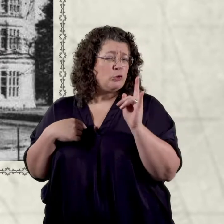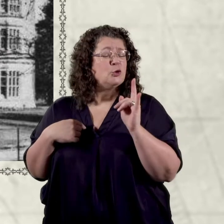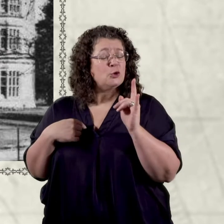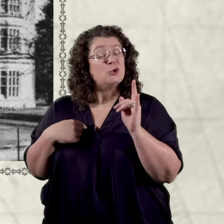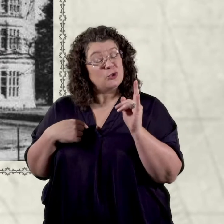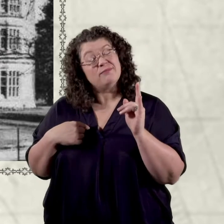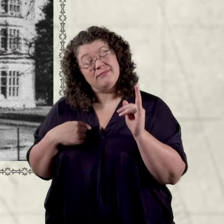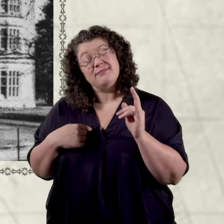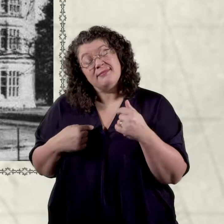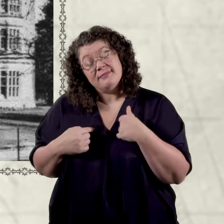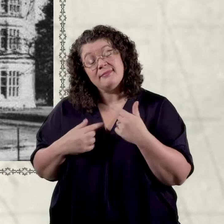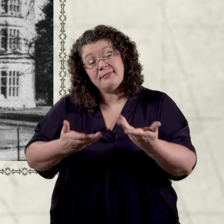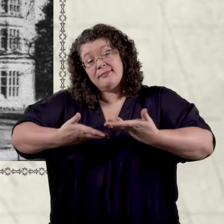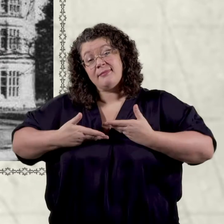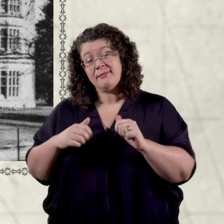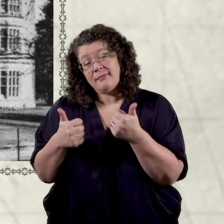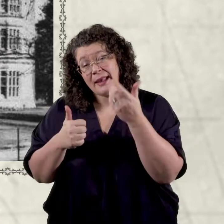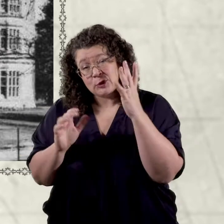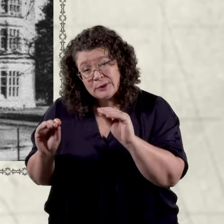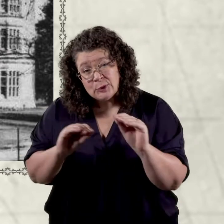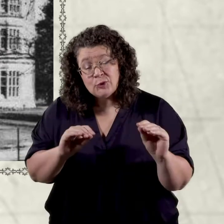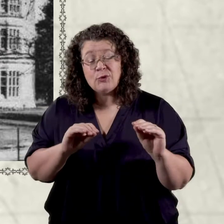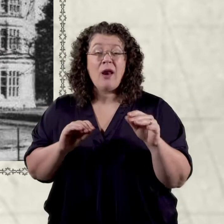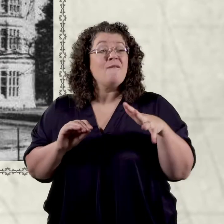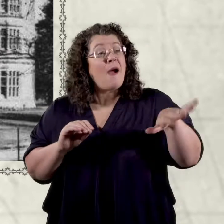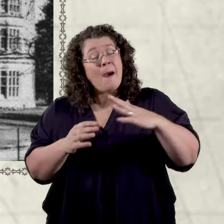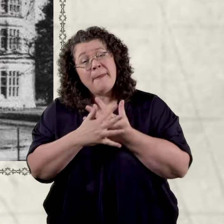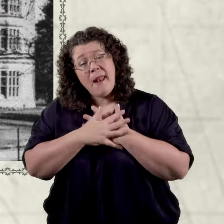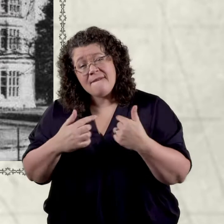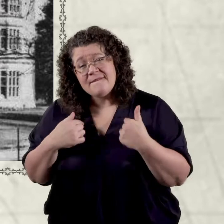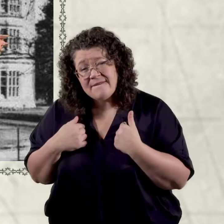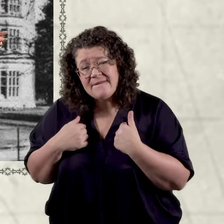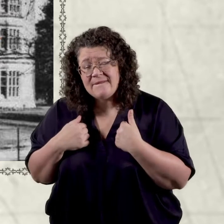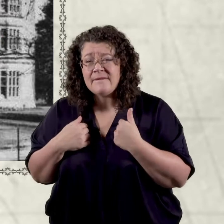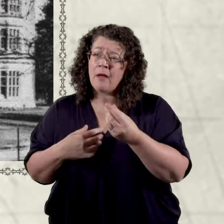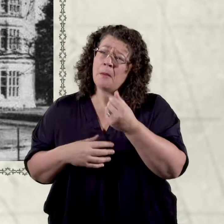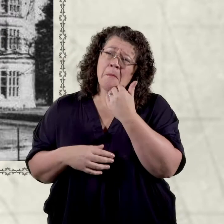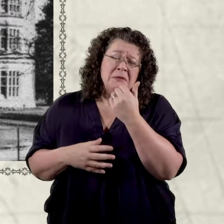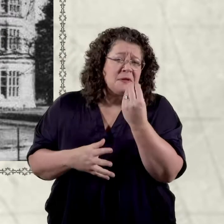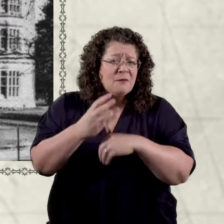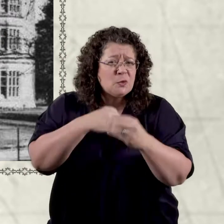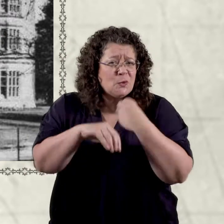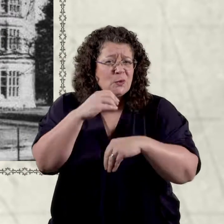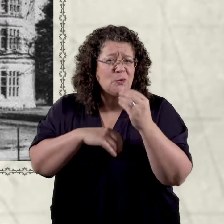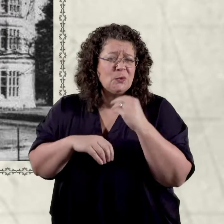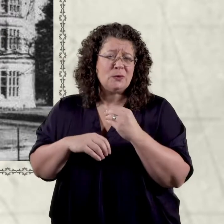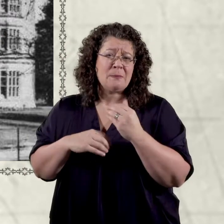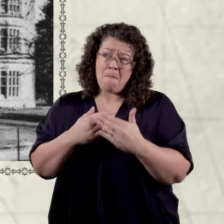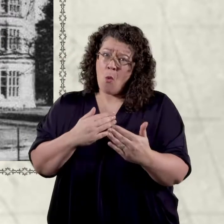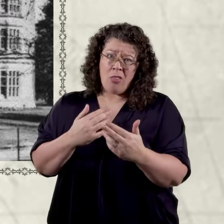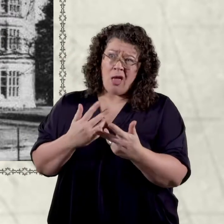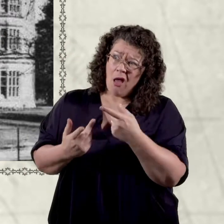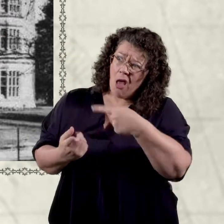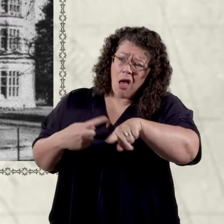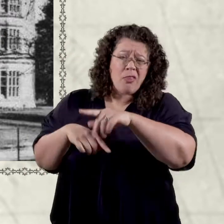Byddai rhain dweud fy mod i'n posh. Wel, cefais addysg, cariad gan fy rieni, bwyd yn fy